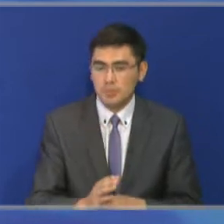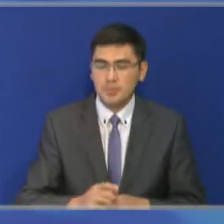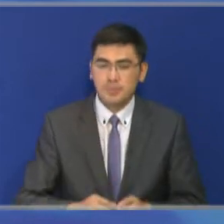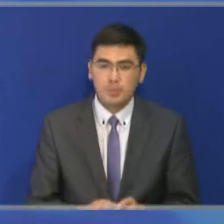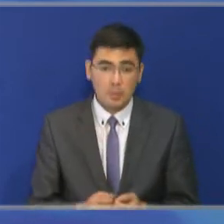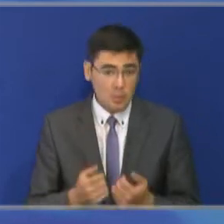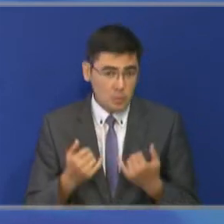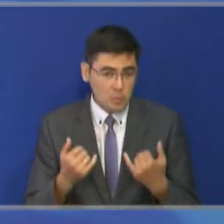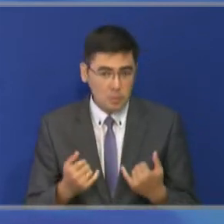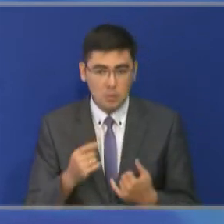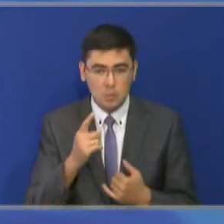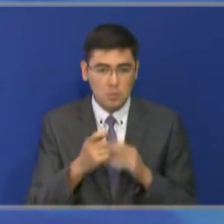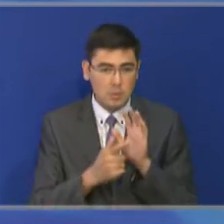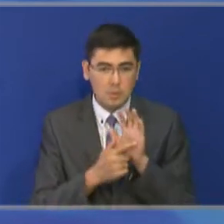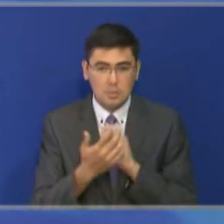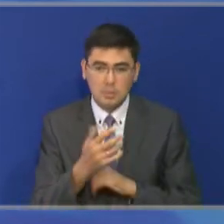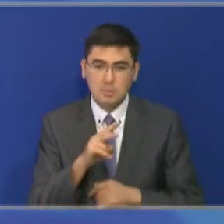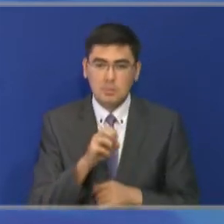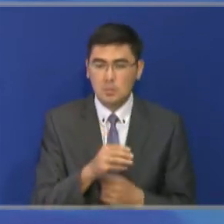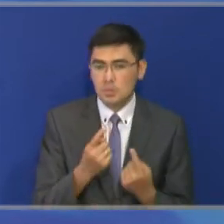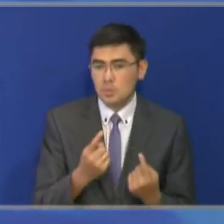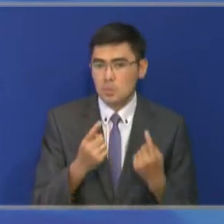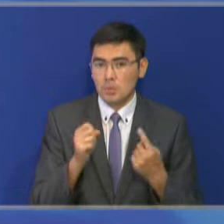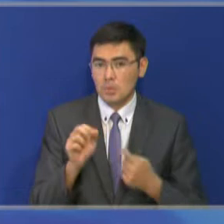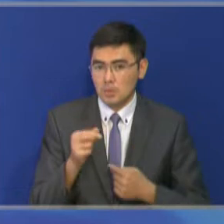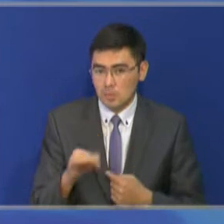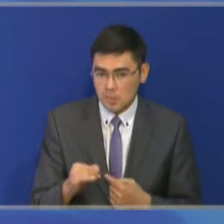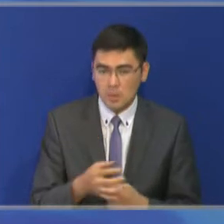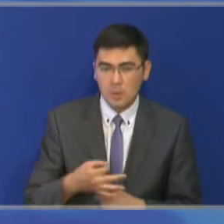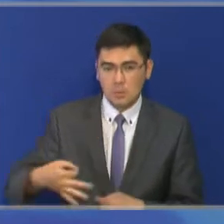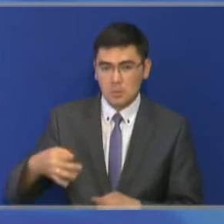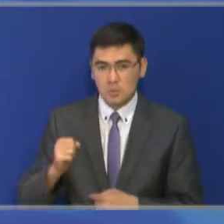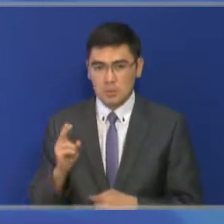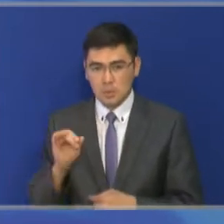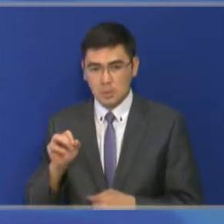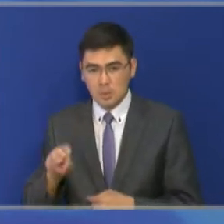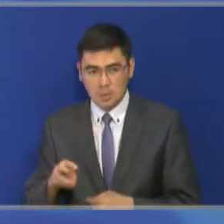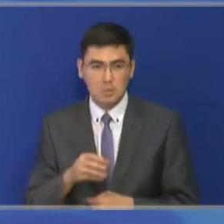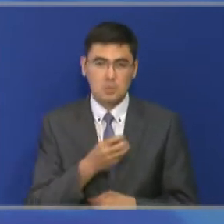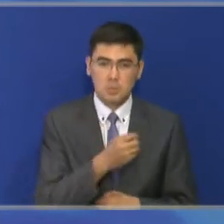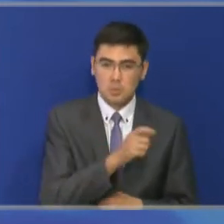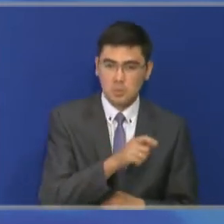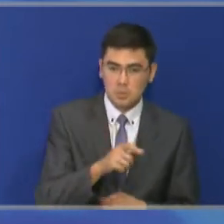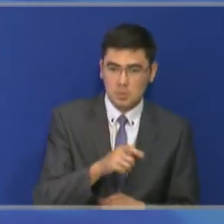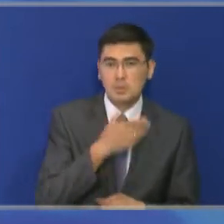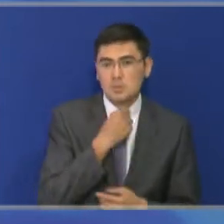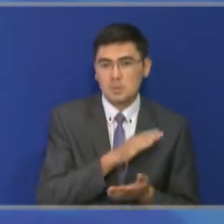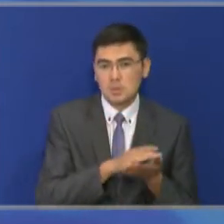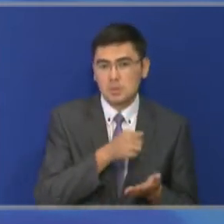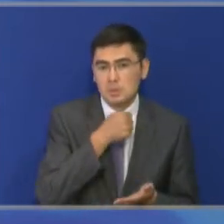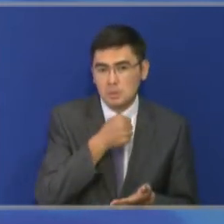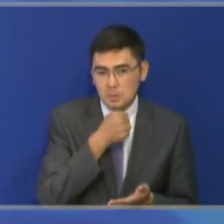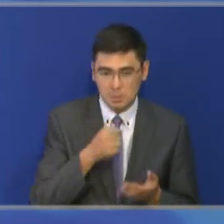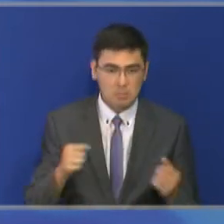И сегодня в честь 175-летия Абая Кунанбаева с участием акима области Даниила Ахметова и местных аксакалов состоялась церемония возложения